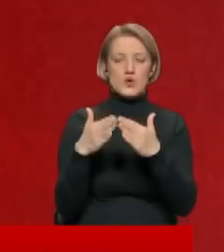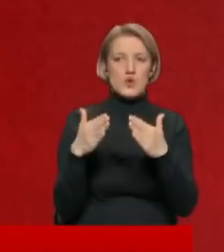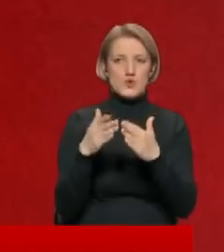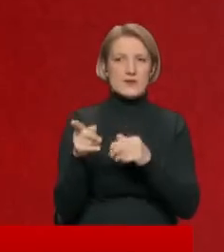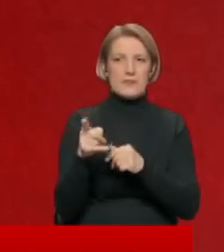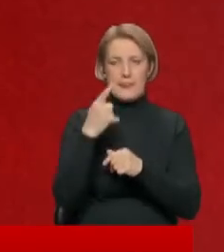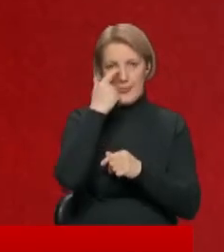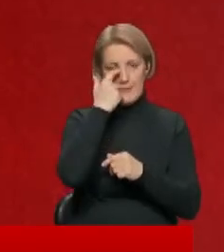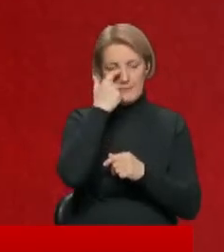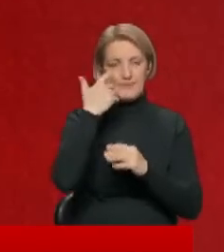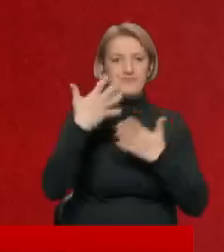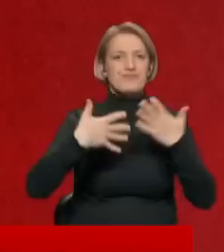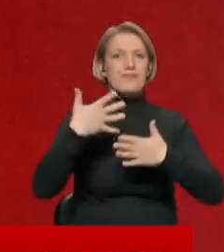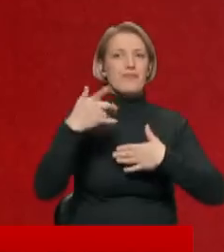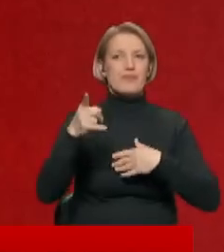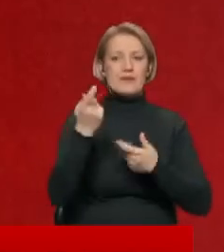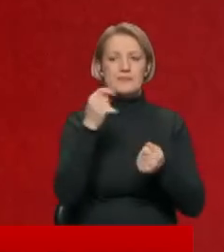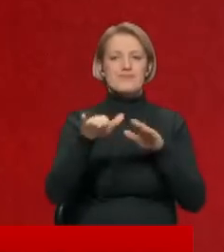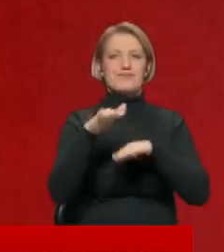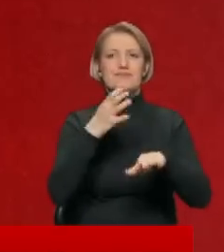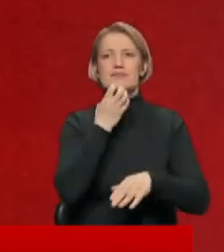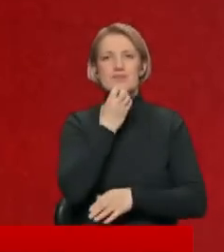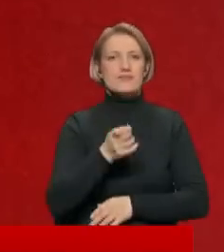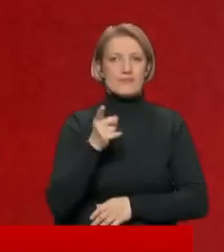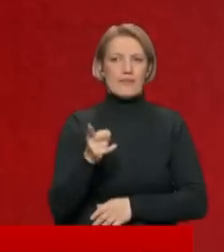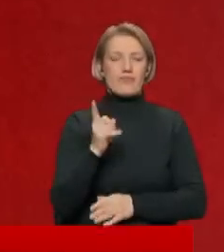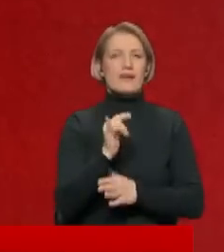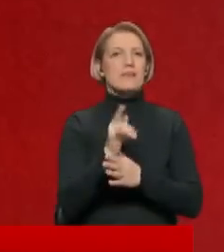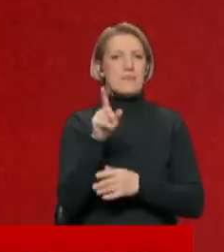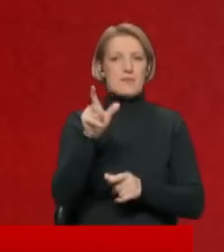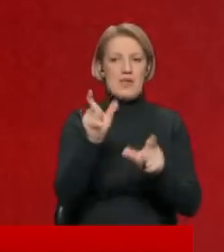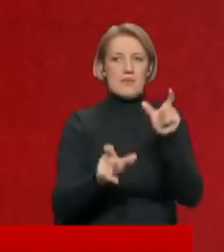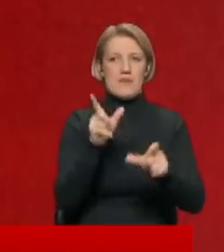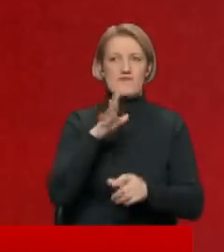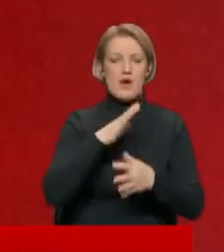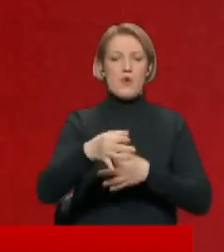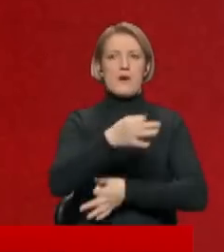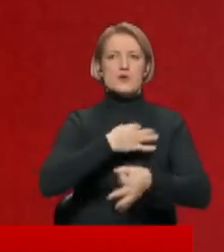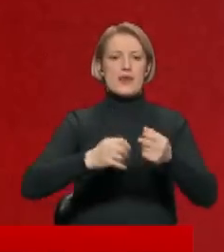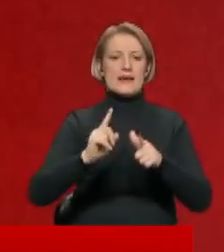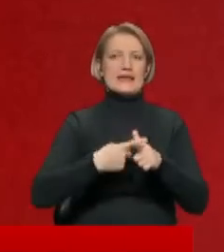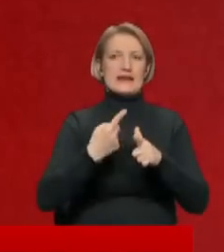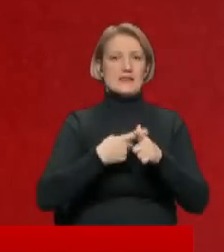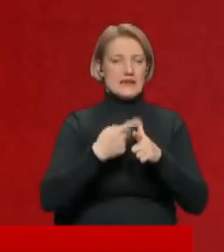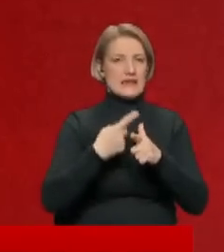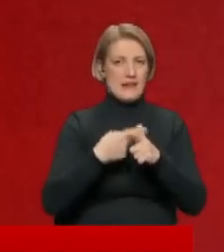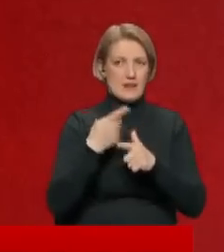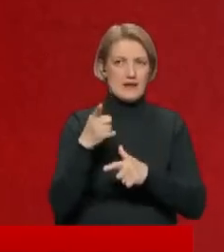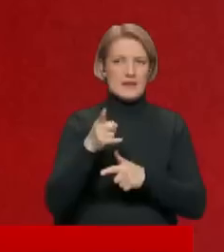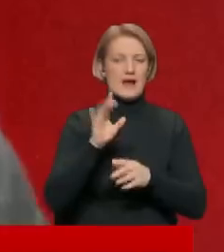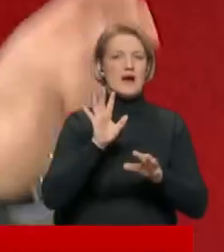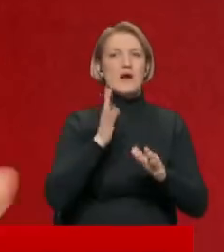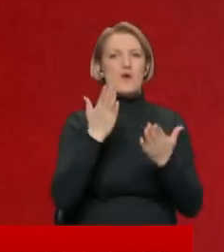kadınları da var Televizyonlarda istihdam edilmiş kadrolu Ee elemanları da var operasyonlar kiralama yöntemiyle kiraladıkları